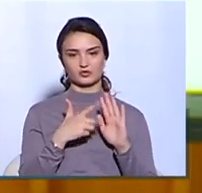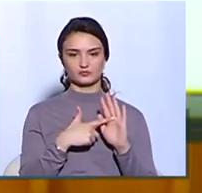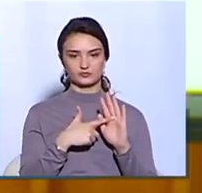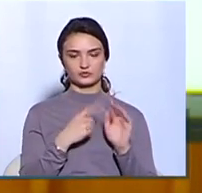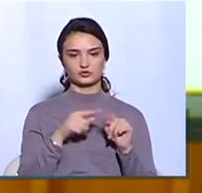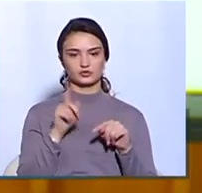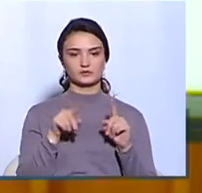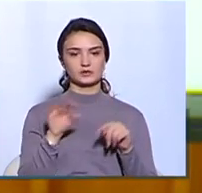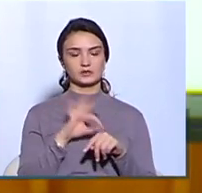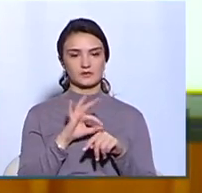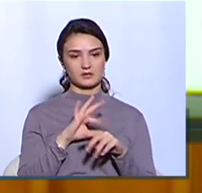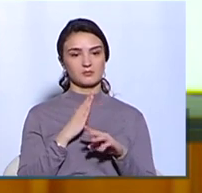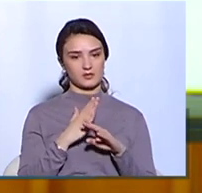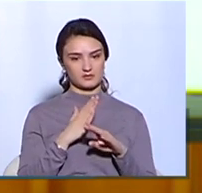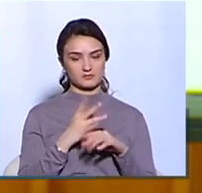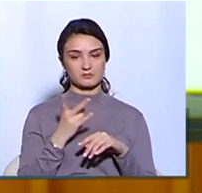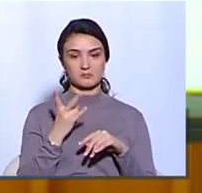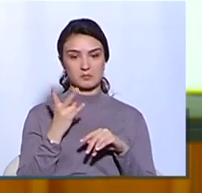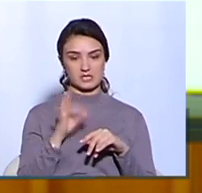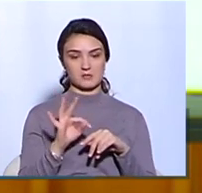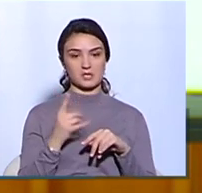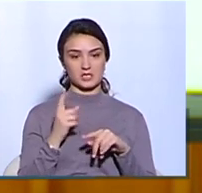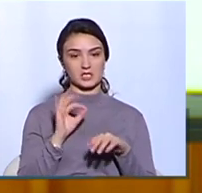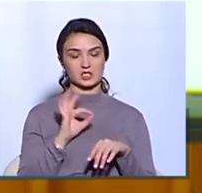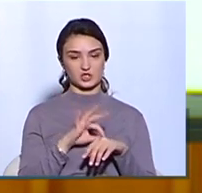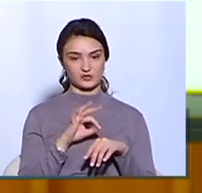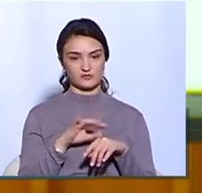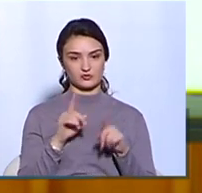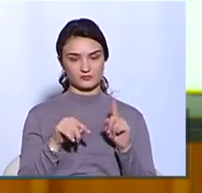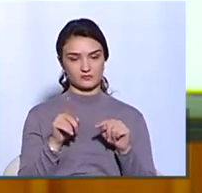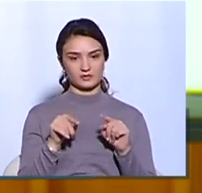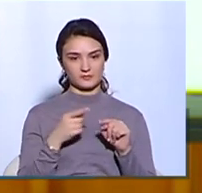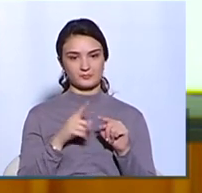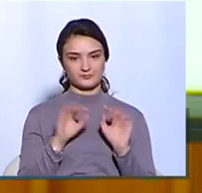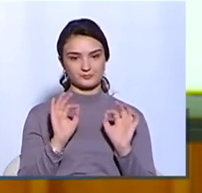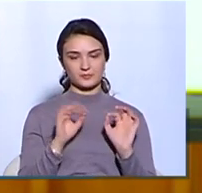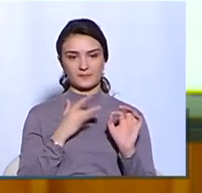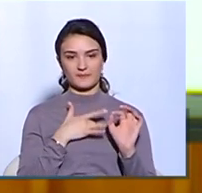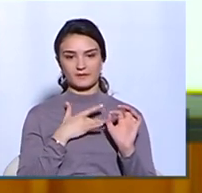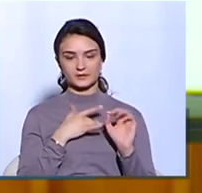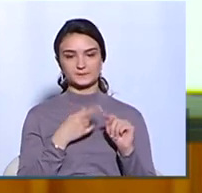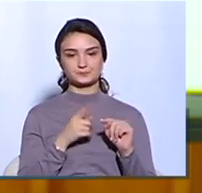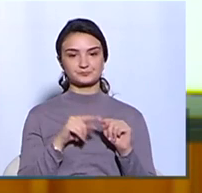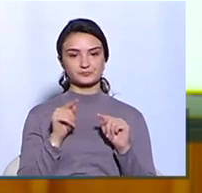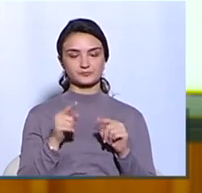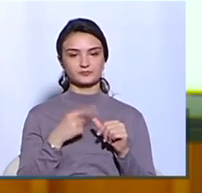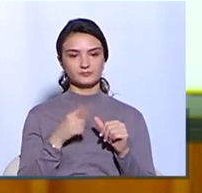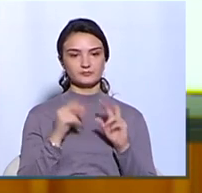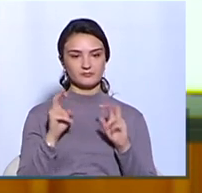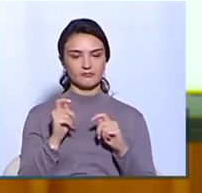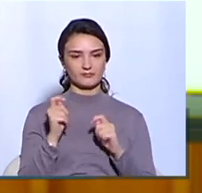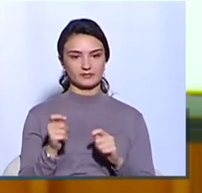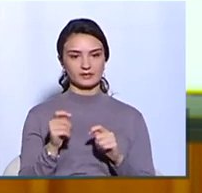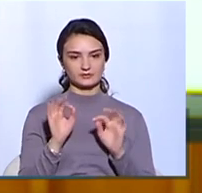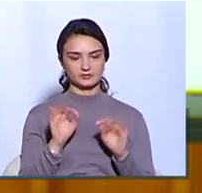ეს იშვიათი დაავადება. მაგრამ რადგან იშვიათია, სწორედ ამიტომ ვარაუდობენ და ამიტომ დაარსდა